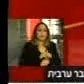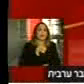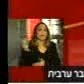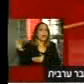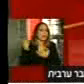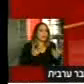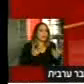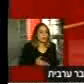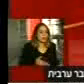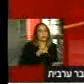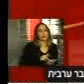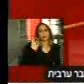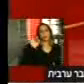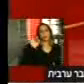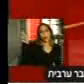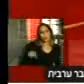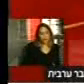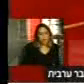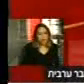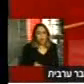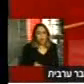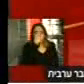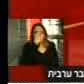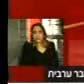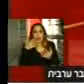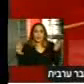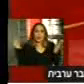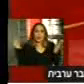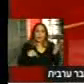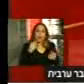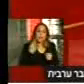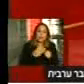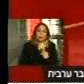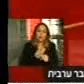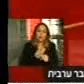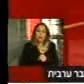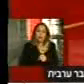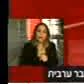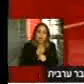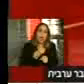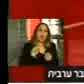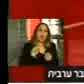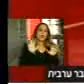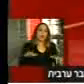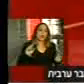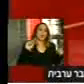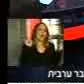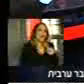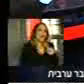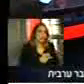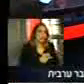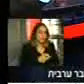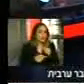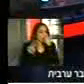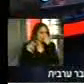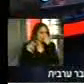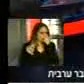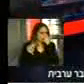לסעודיה, ולמזלה הגדול הוא מגיע בדיוק בתקופה שיורש העצר של המלך עבדאללה נאף מת עוד לפני